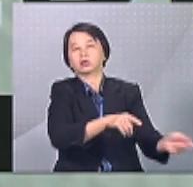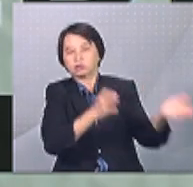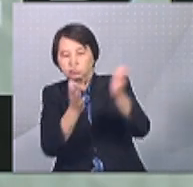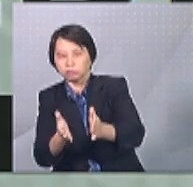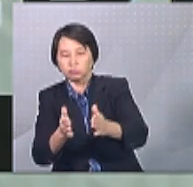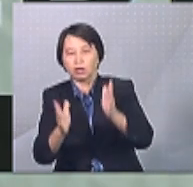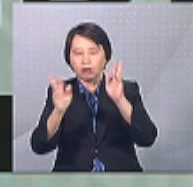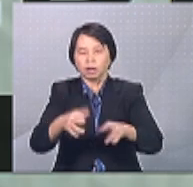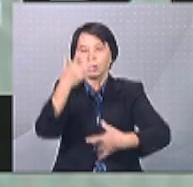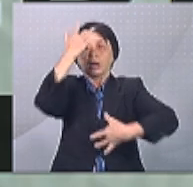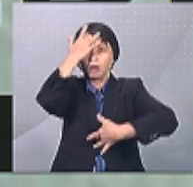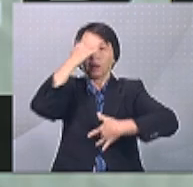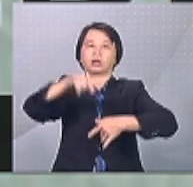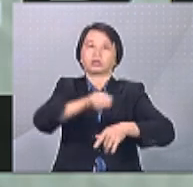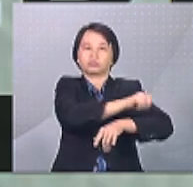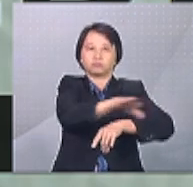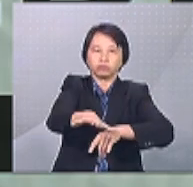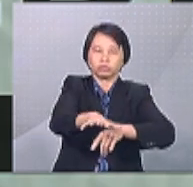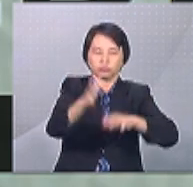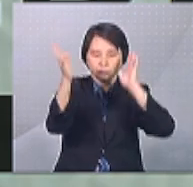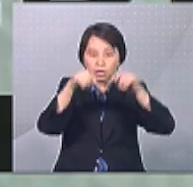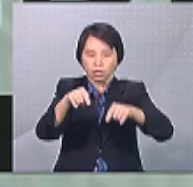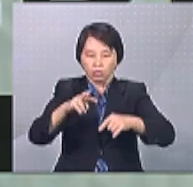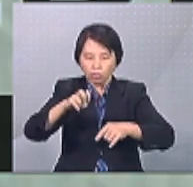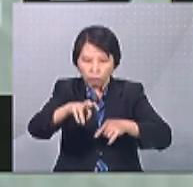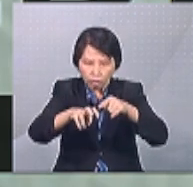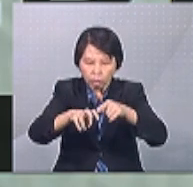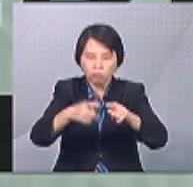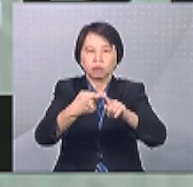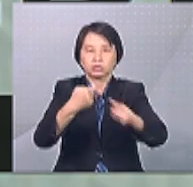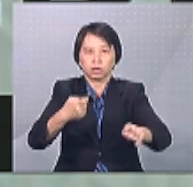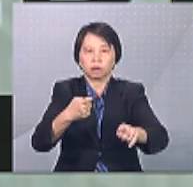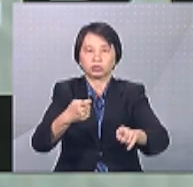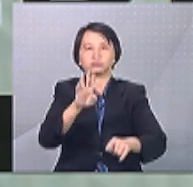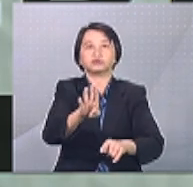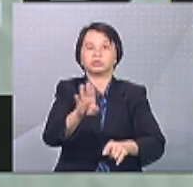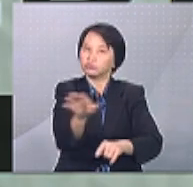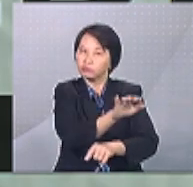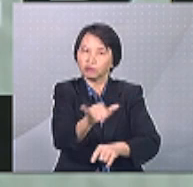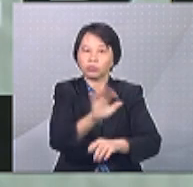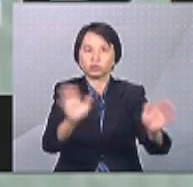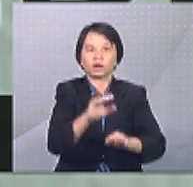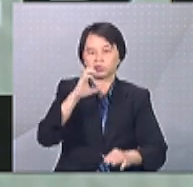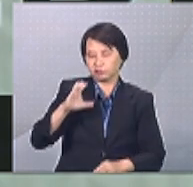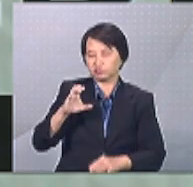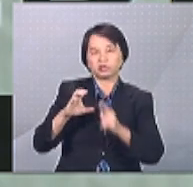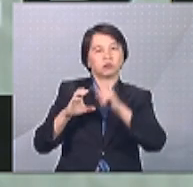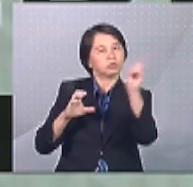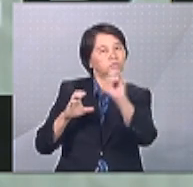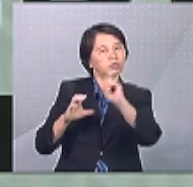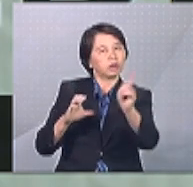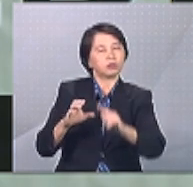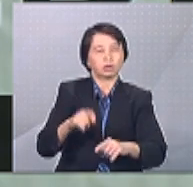yang terlibat, kita dapati virus tersebut juga virus strain B, bukan C yang dikatakan. Tapi saya